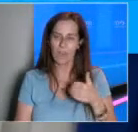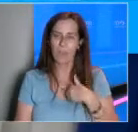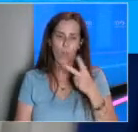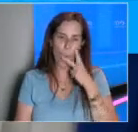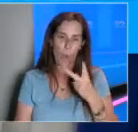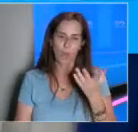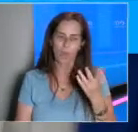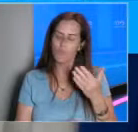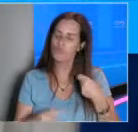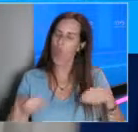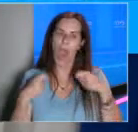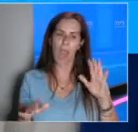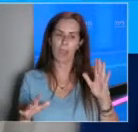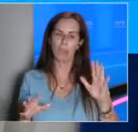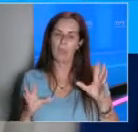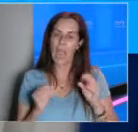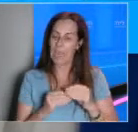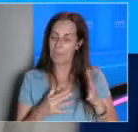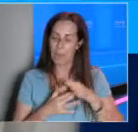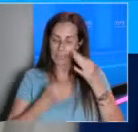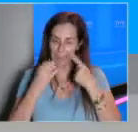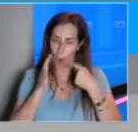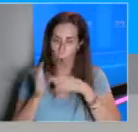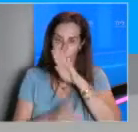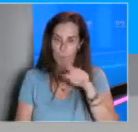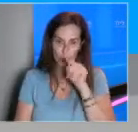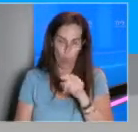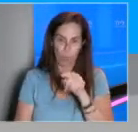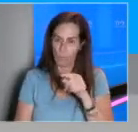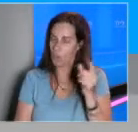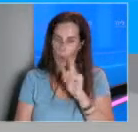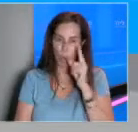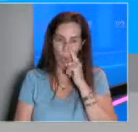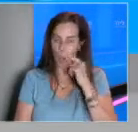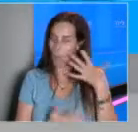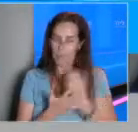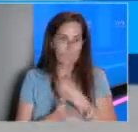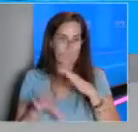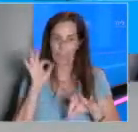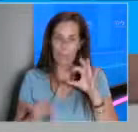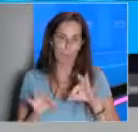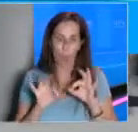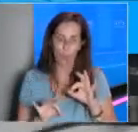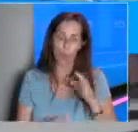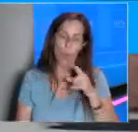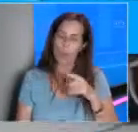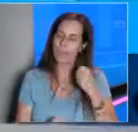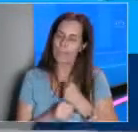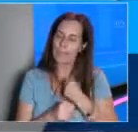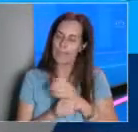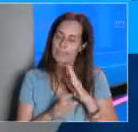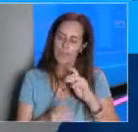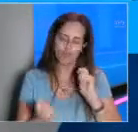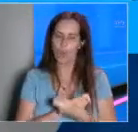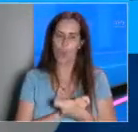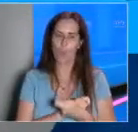נראה איזושהי פשרה אם הסקרים יראו לנתניהו שהוא לא הולך לנצח את הבחירות האלה. אולי הוא יעשה איפון כן.